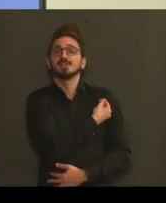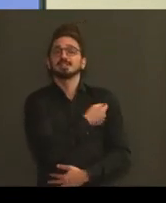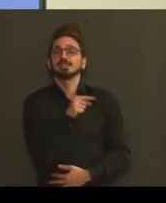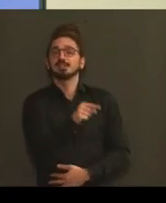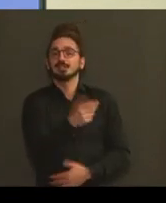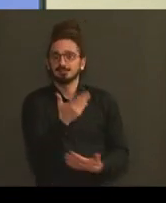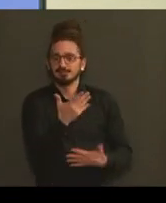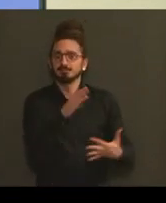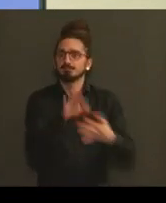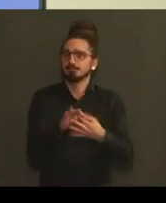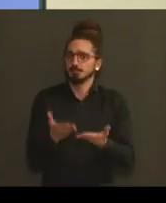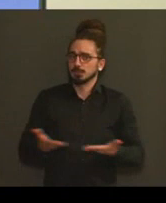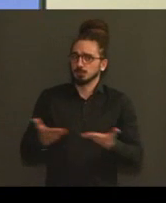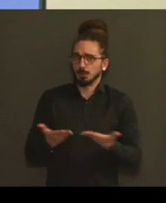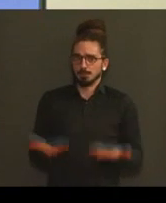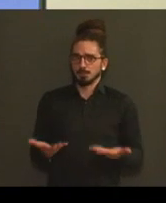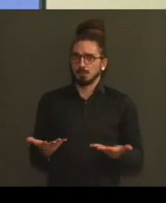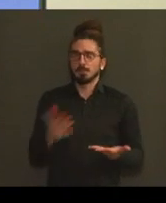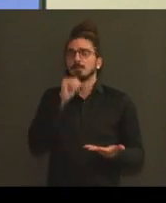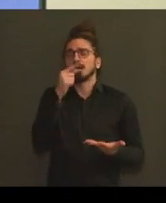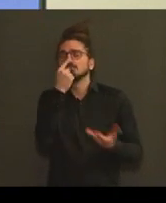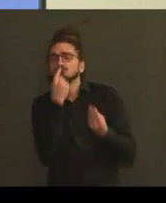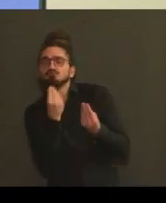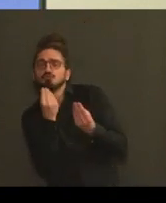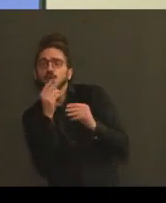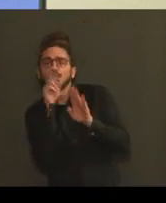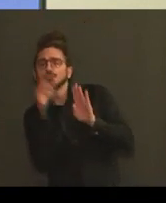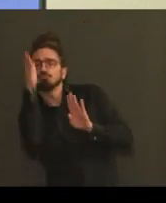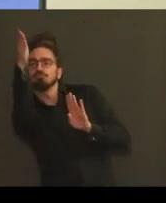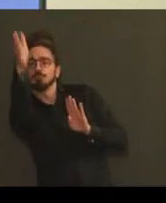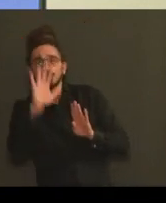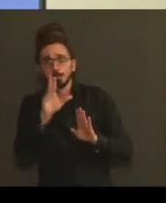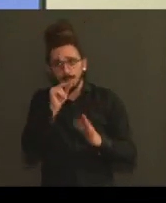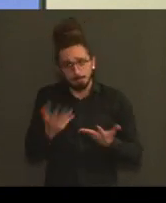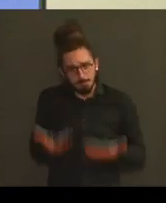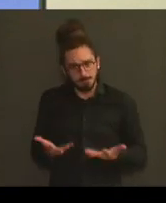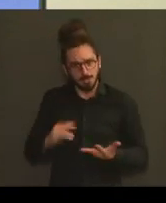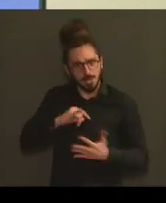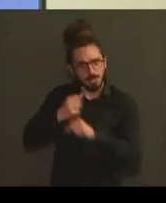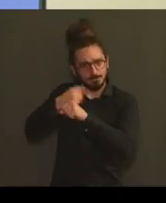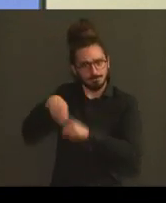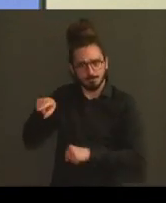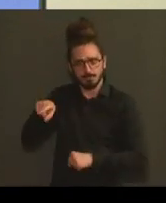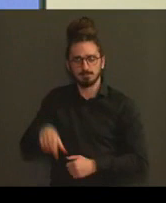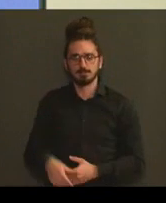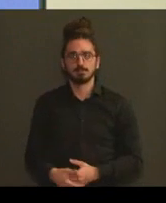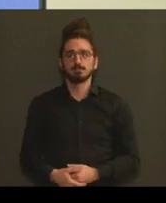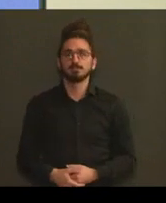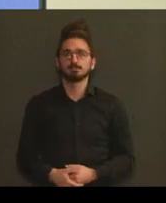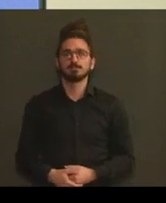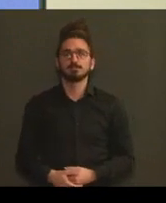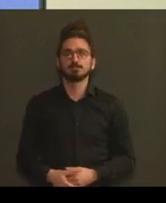de toute donnée clinique prouvant la validité de donner une seule injection, et